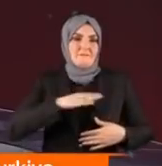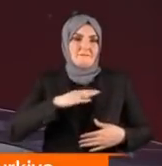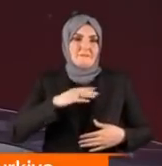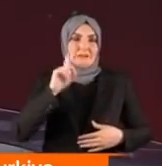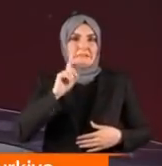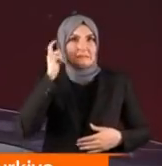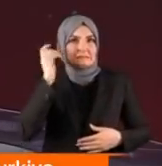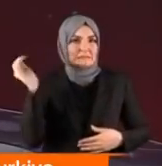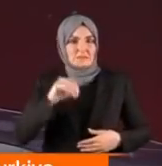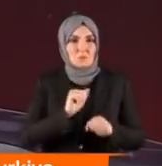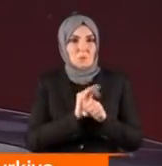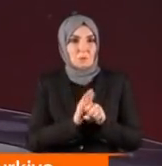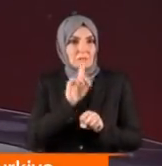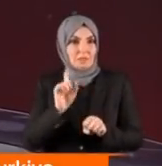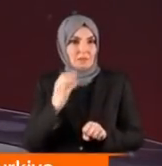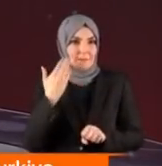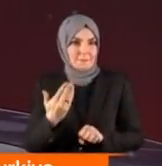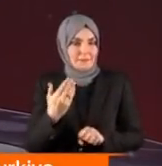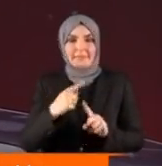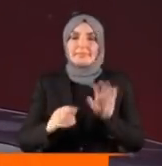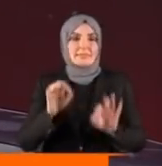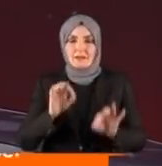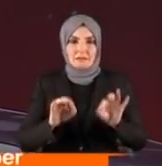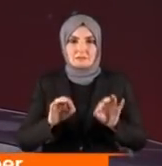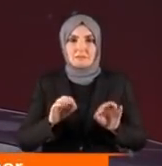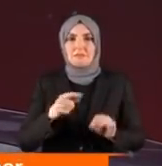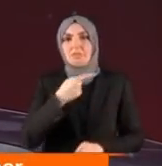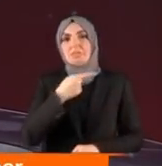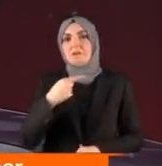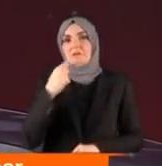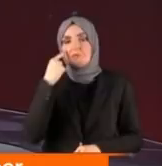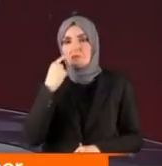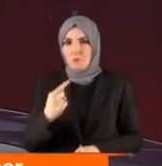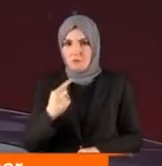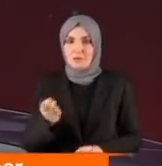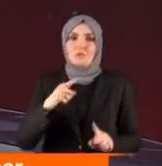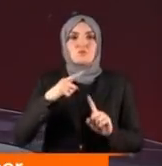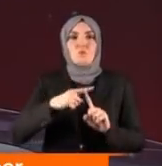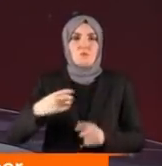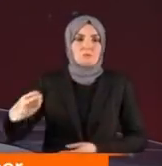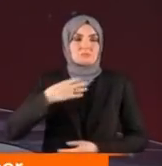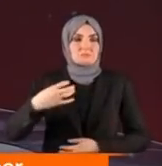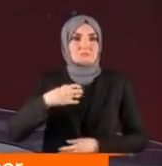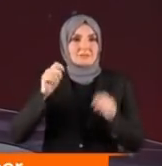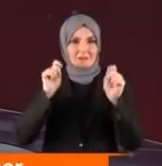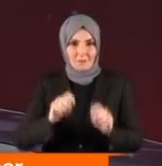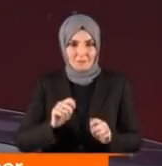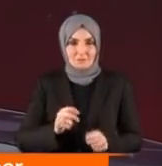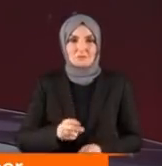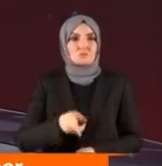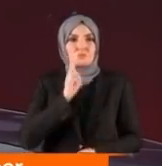negatif çıkmasına rağmen ağrısı hiç dinleyince tomografi çekildi sonuç bu soruları bile şaşkına çevirdi